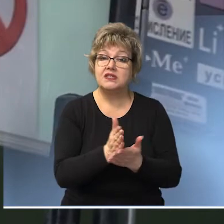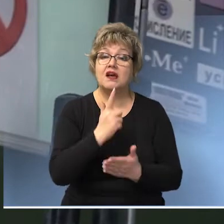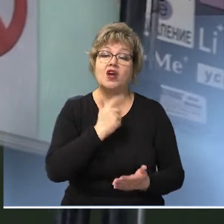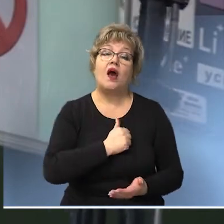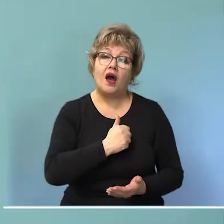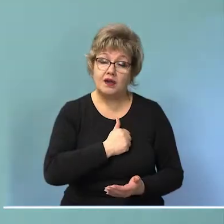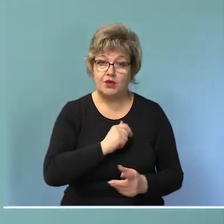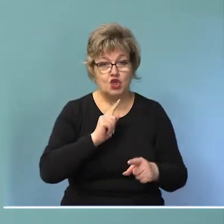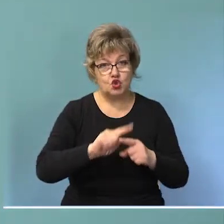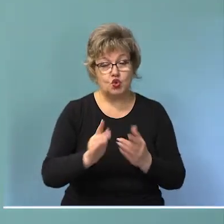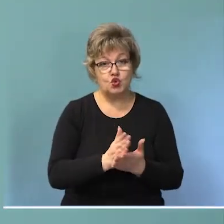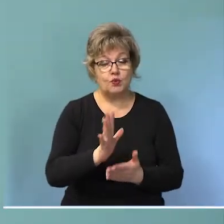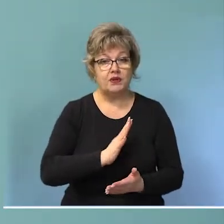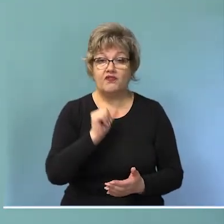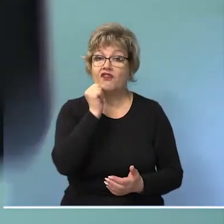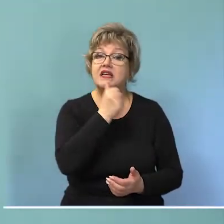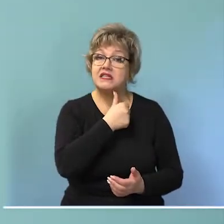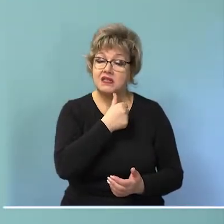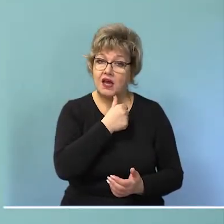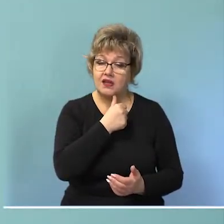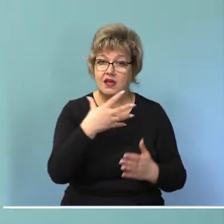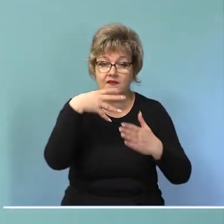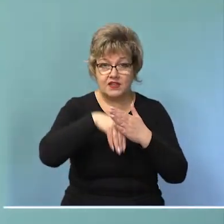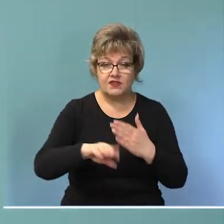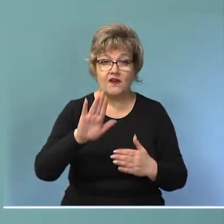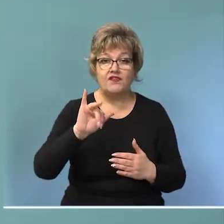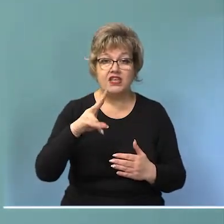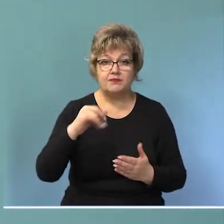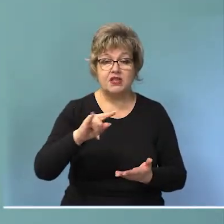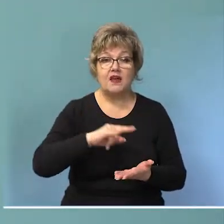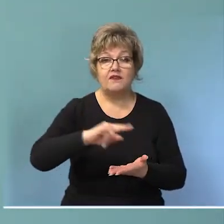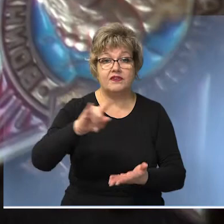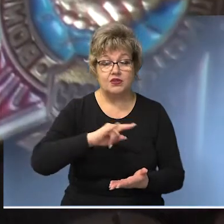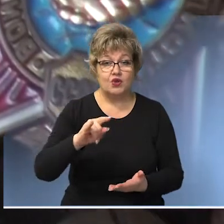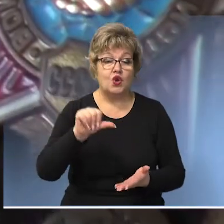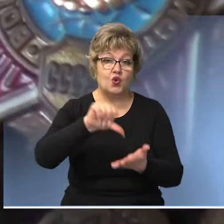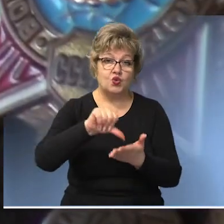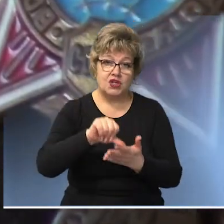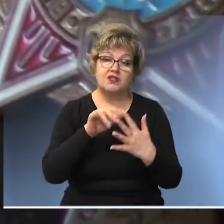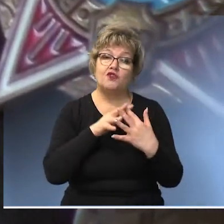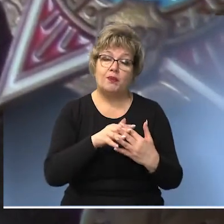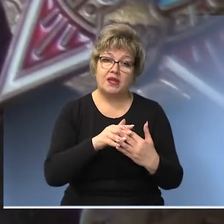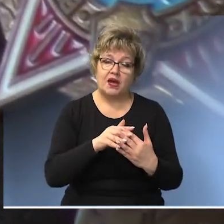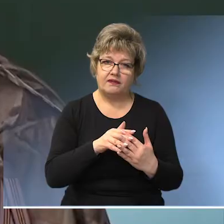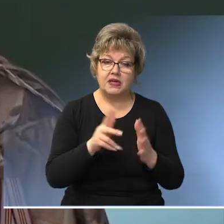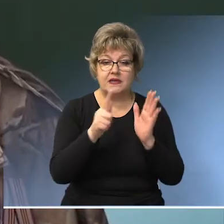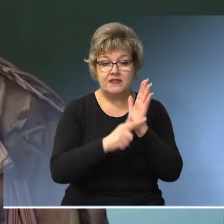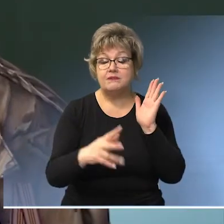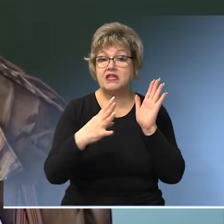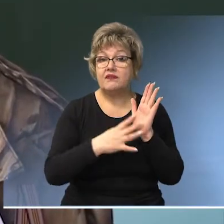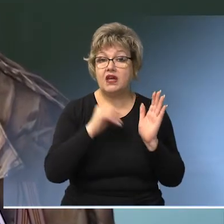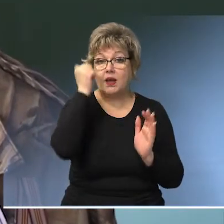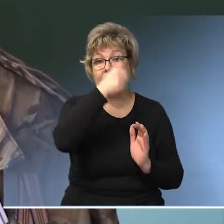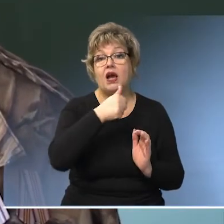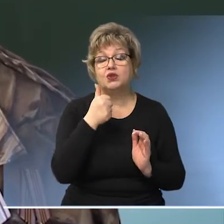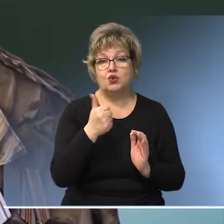стажа, армия, срочную службу проходил в Афганистане. В составе Витебской военно-воздушной дивизии участвовал в боях. В 1979